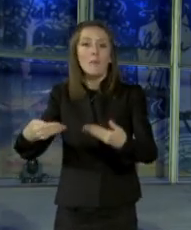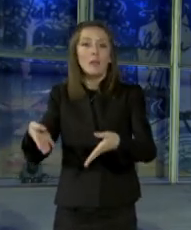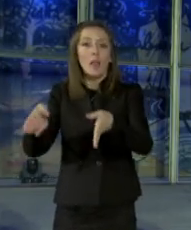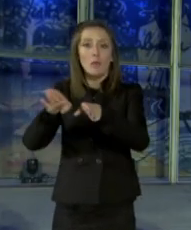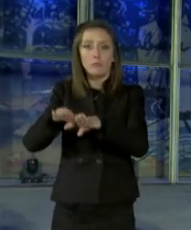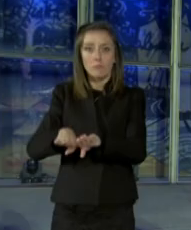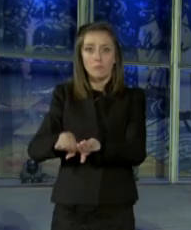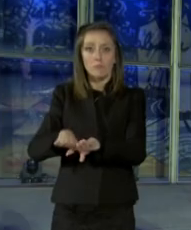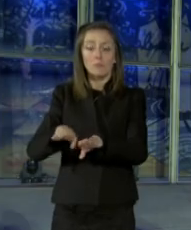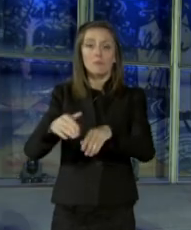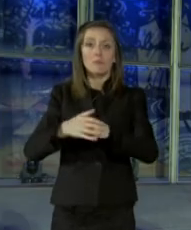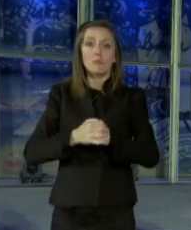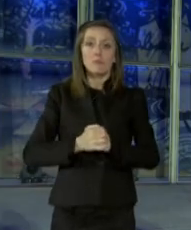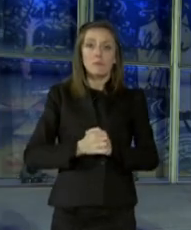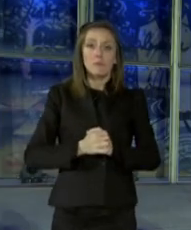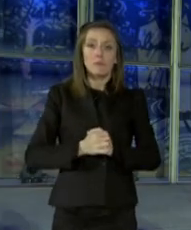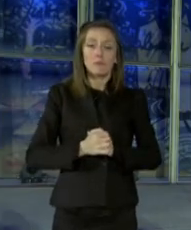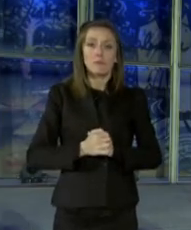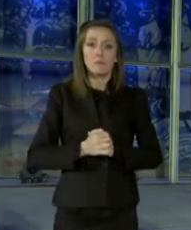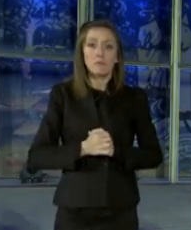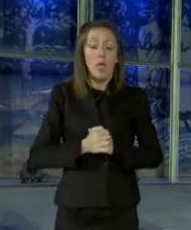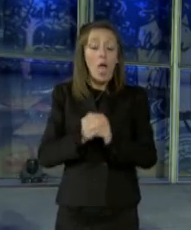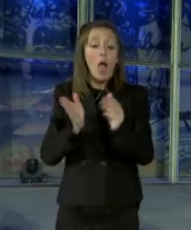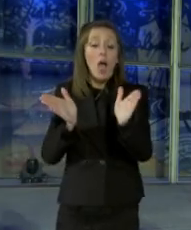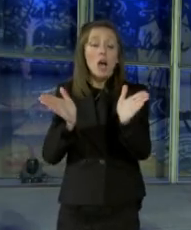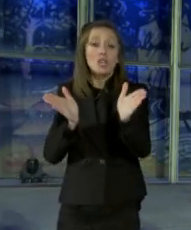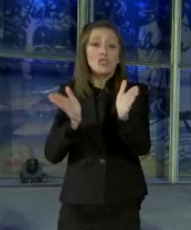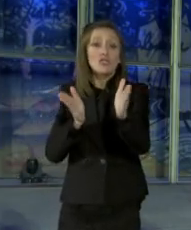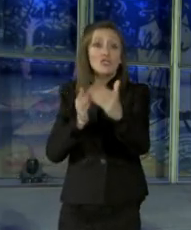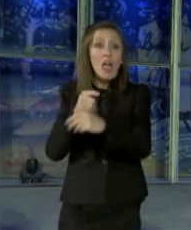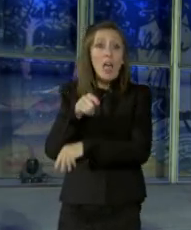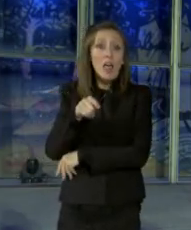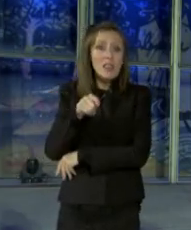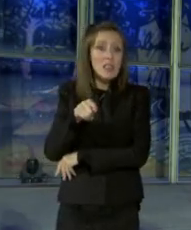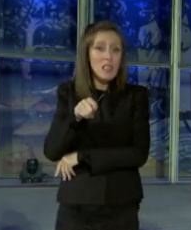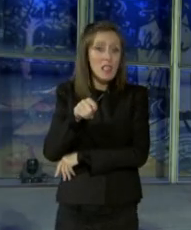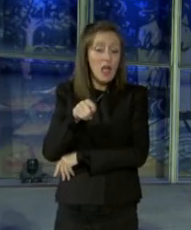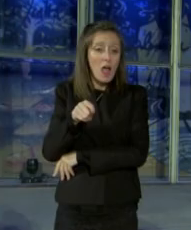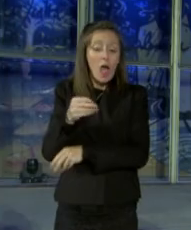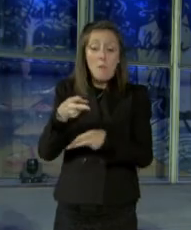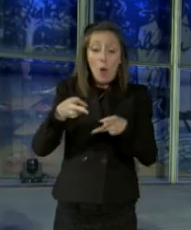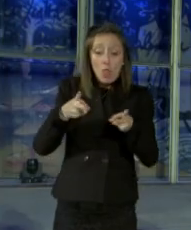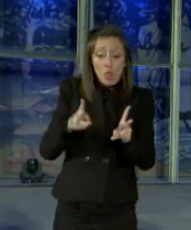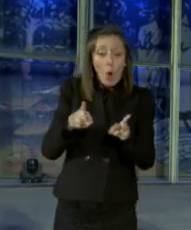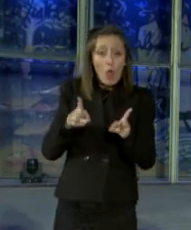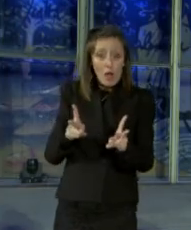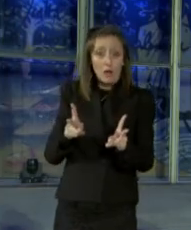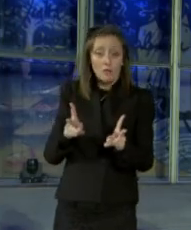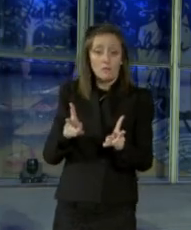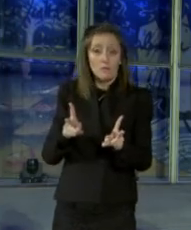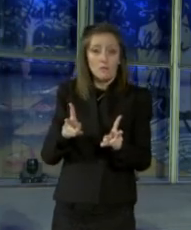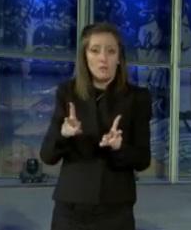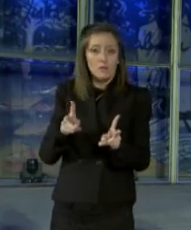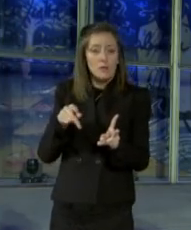predellino nella cella quando le ebbi adagiato sulla poltrona e gli